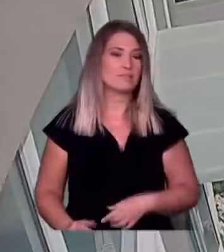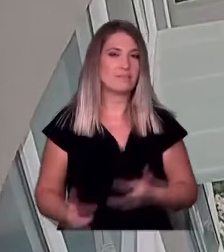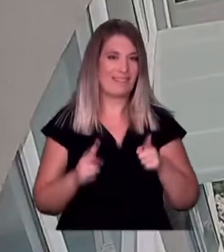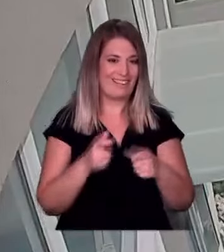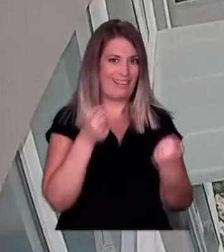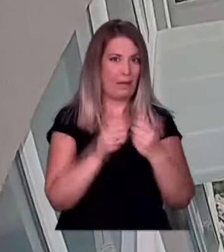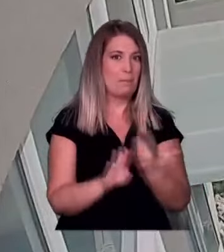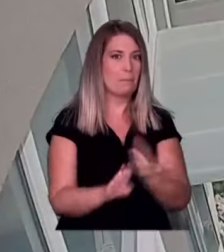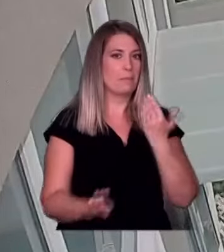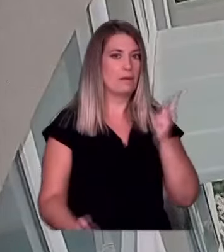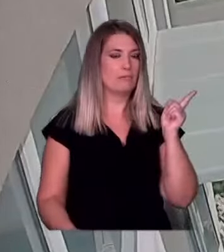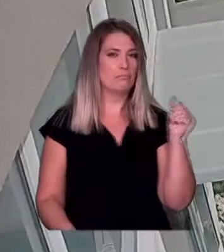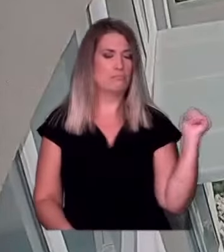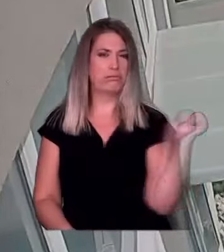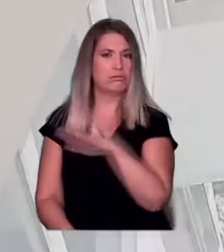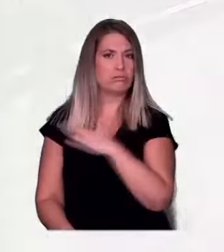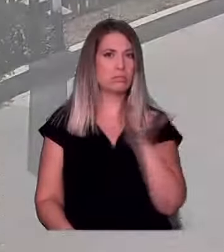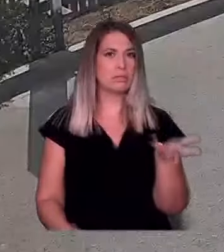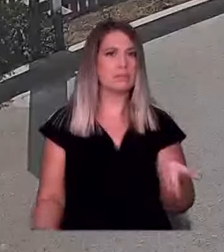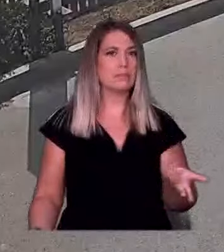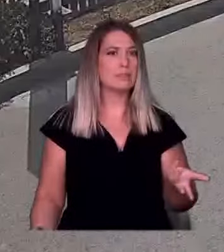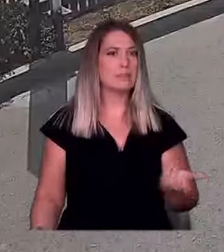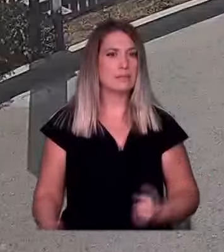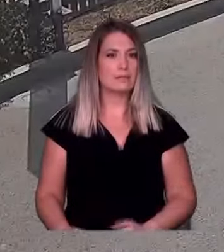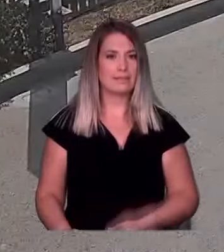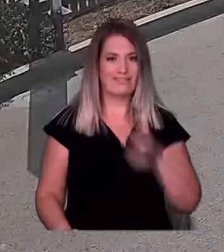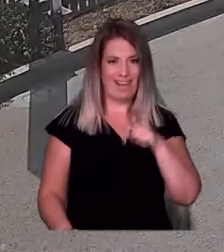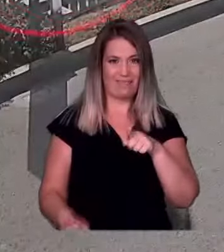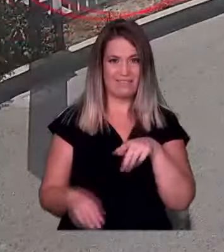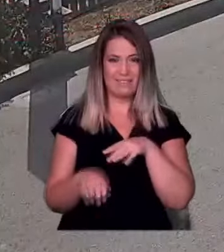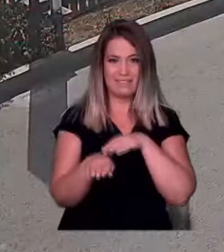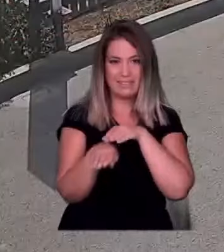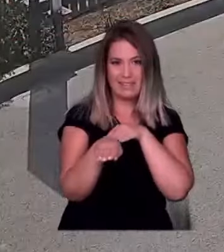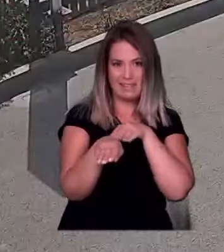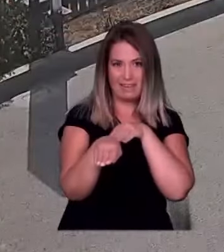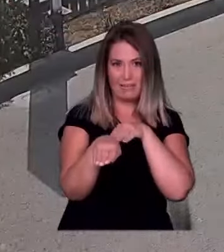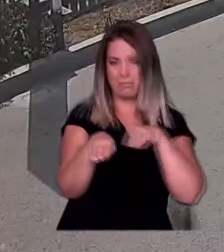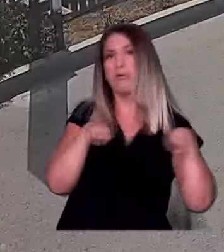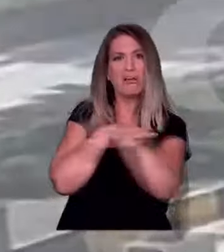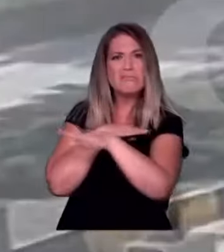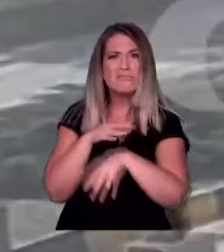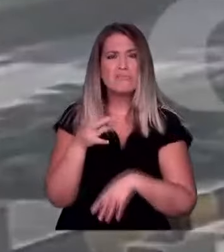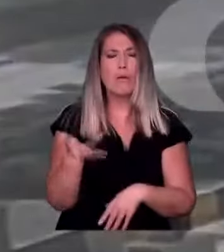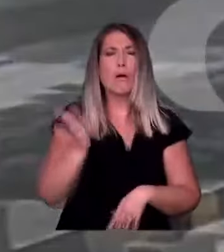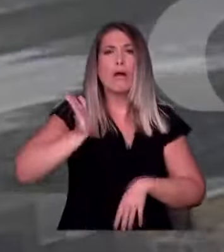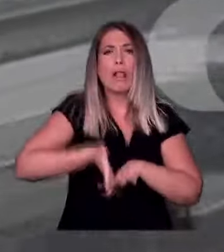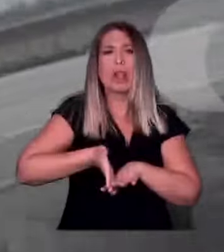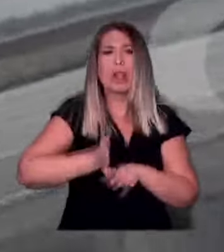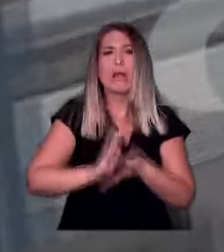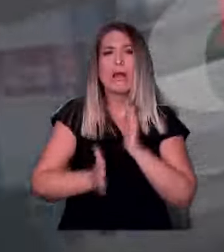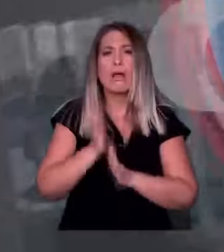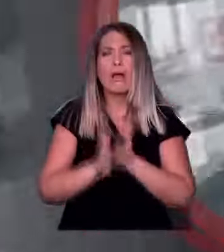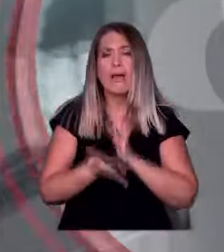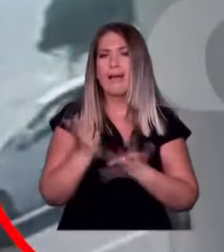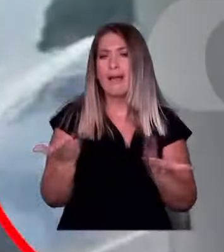οχήματος αποφάσισε να εγκληματίσει. Πατάει αρχικά στη διαχωριστική, μπαίνει στο αντίθετο ρεύμα για να κάνει προσπέραση και όταν βλέπει μπροστά το όχημα